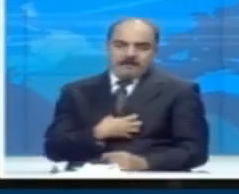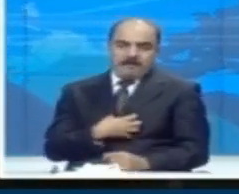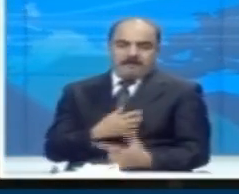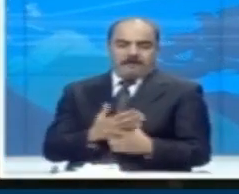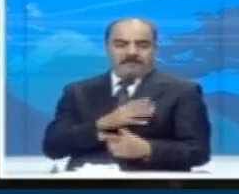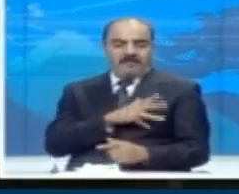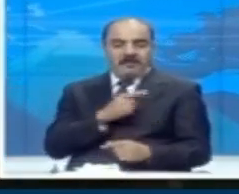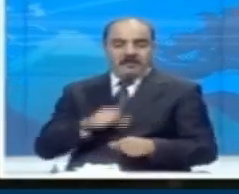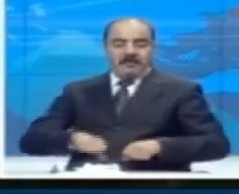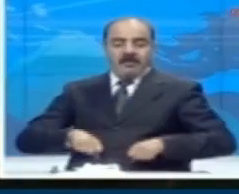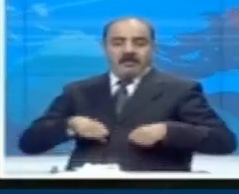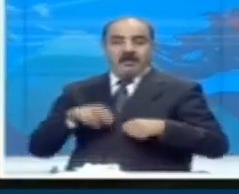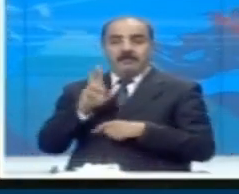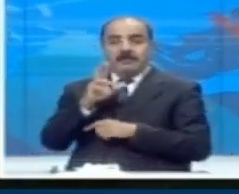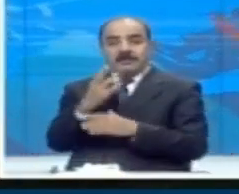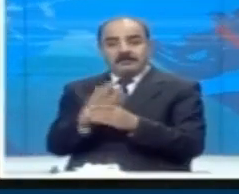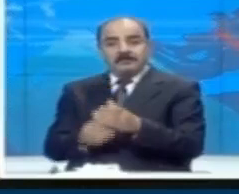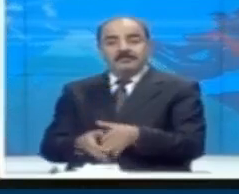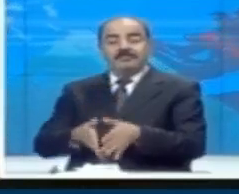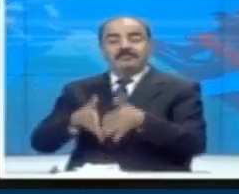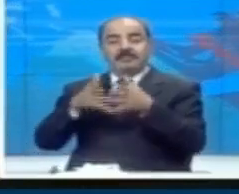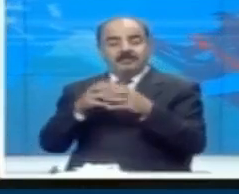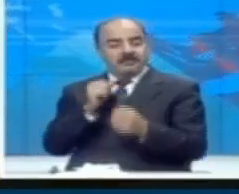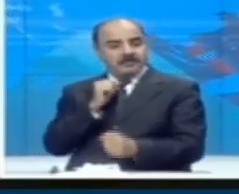فلسطين التي عاش فيها المسيح تتعرض